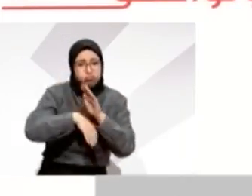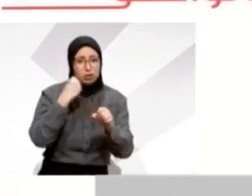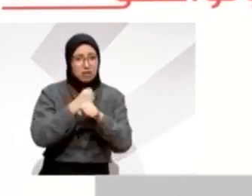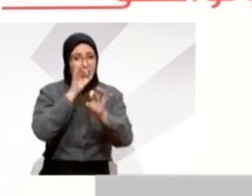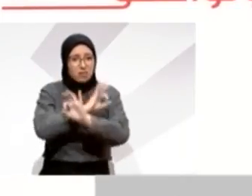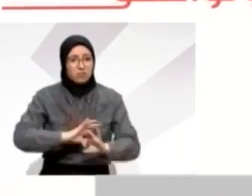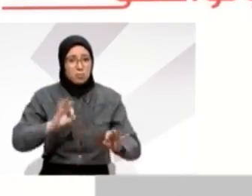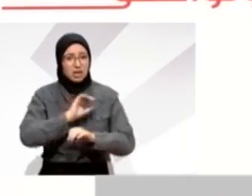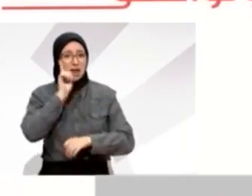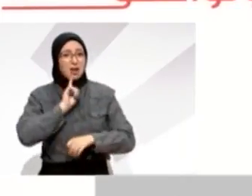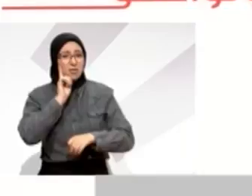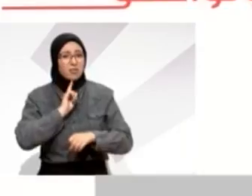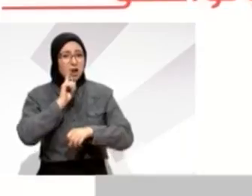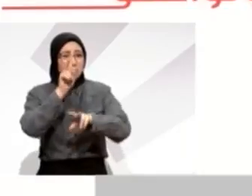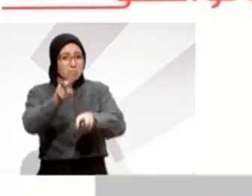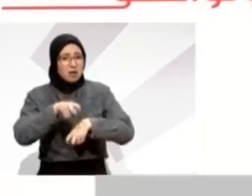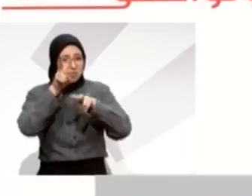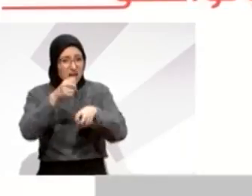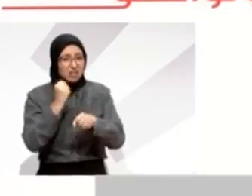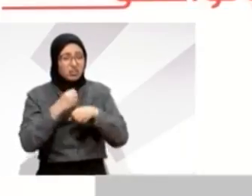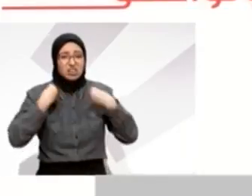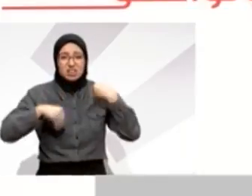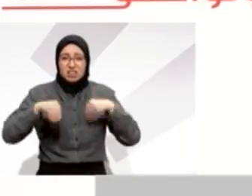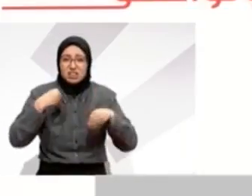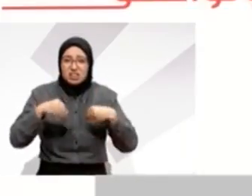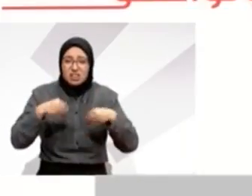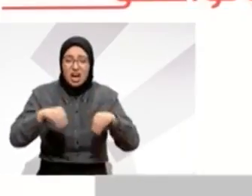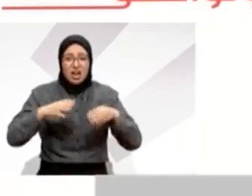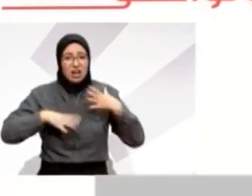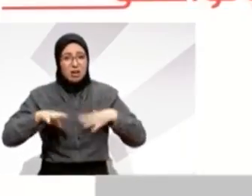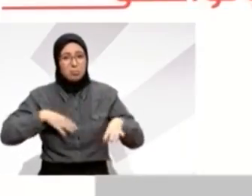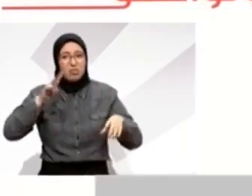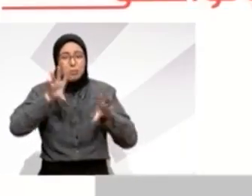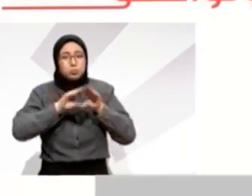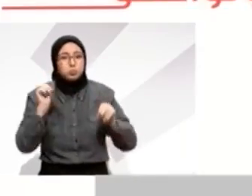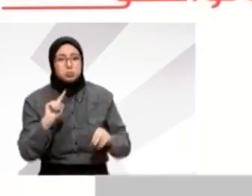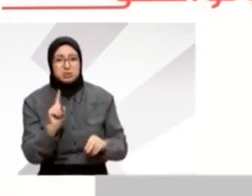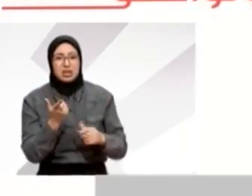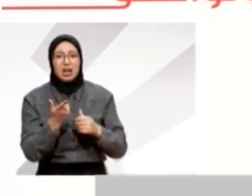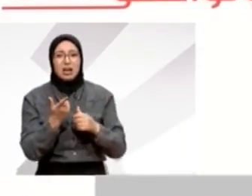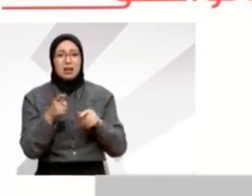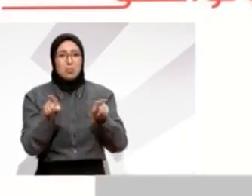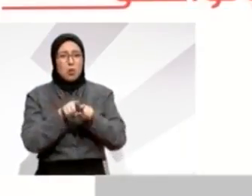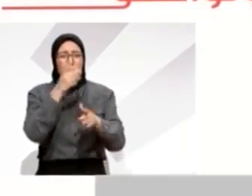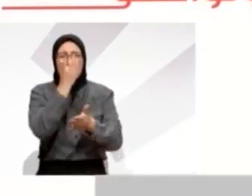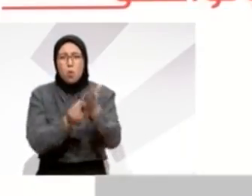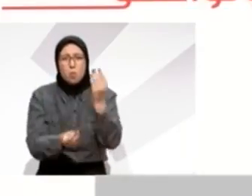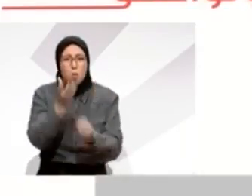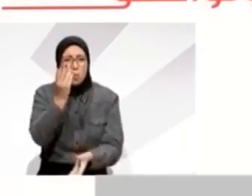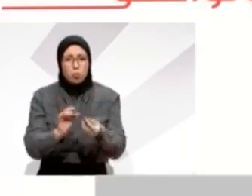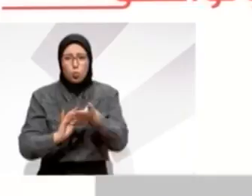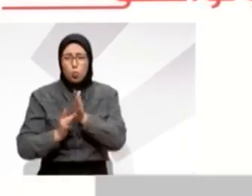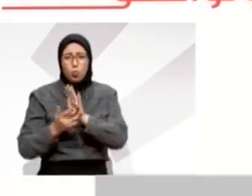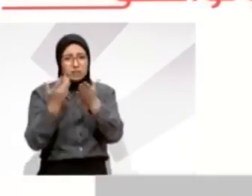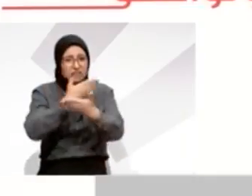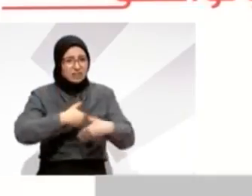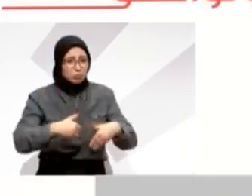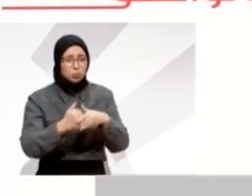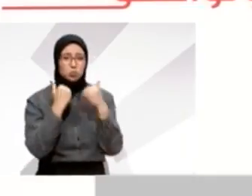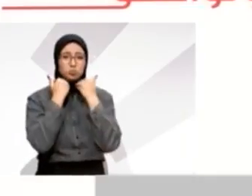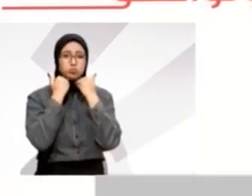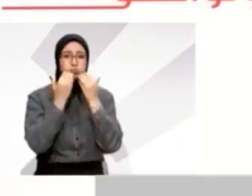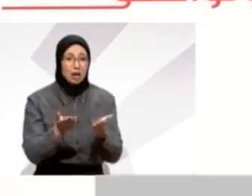الفلاحات التع بات اللي يخدموا وما هو مش مرتاحين وتوقفها اغلب ظروف ال ال